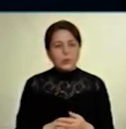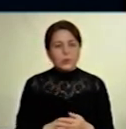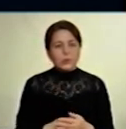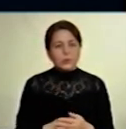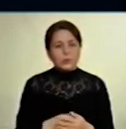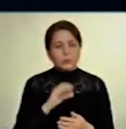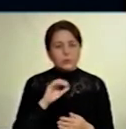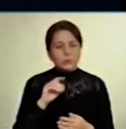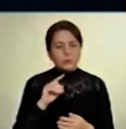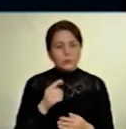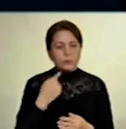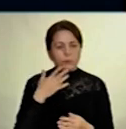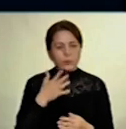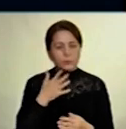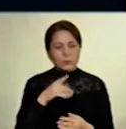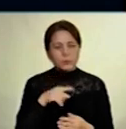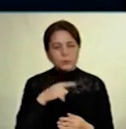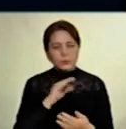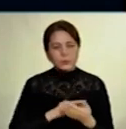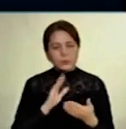5000 deb olamiz. Demek